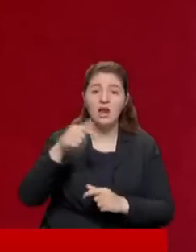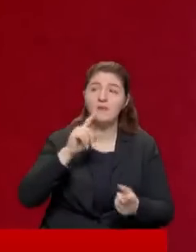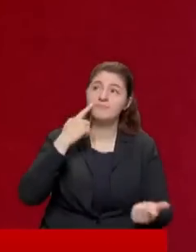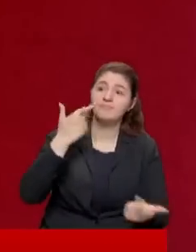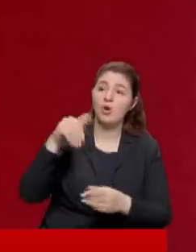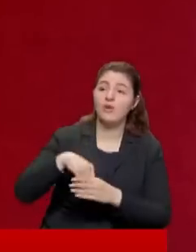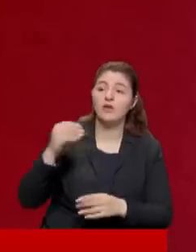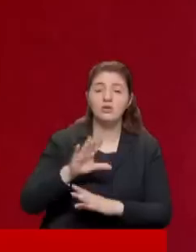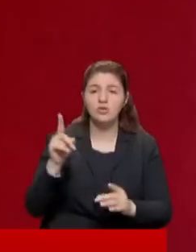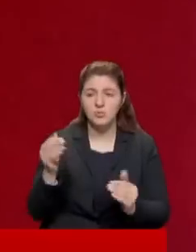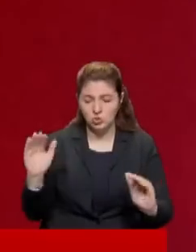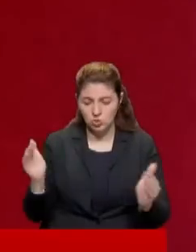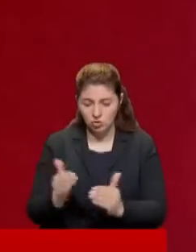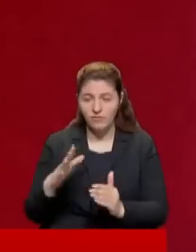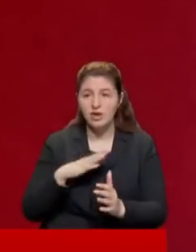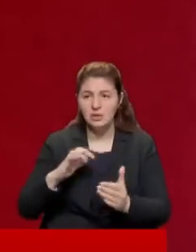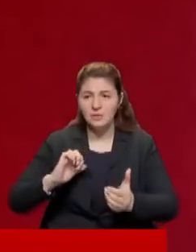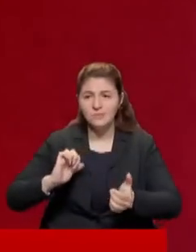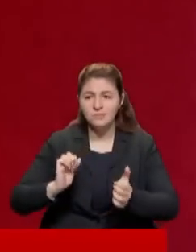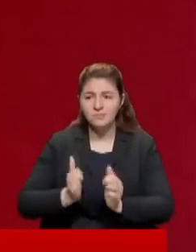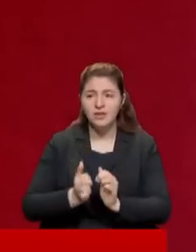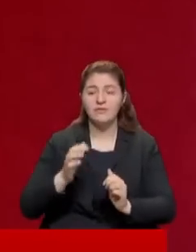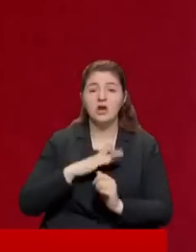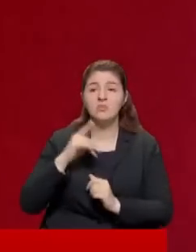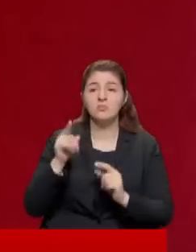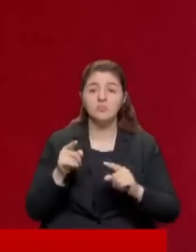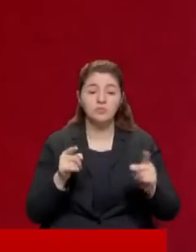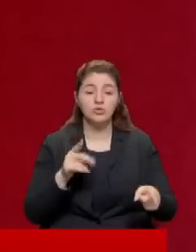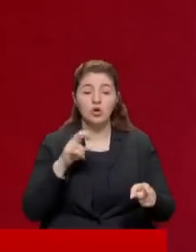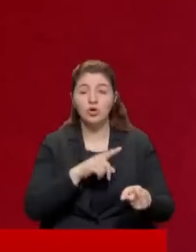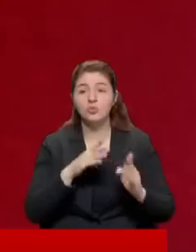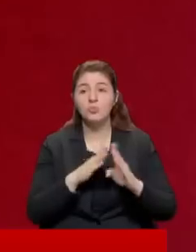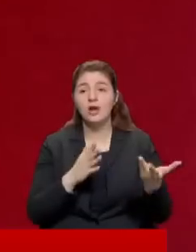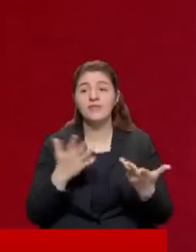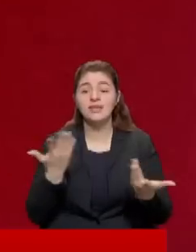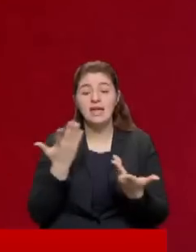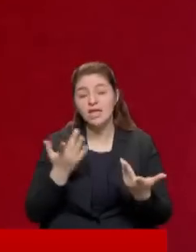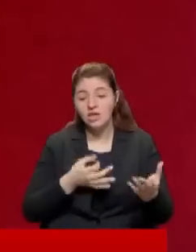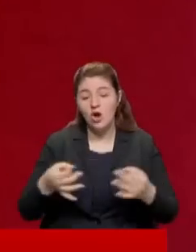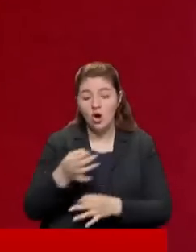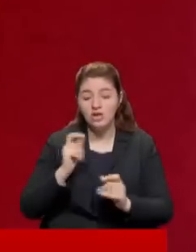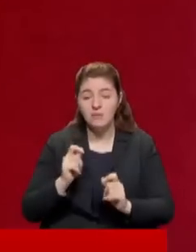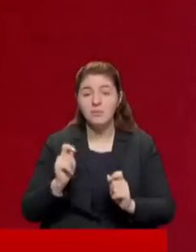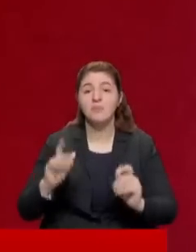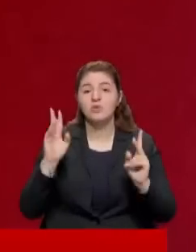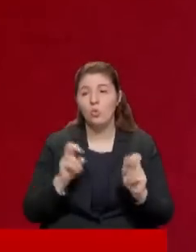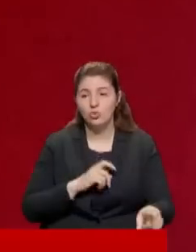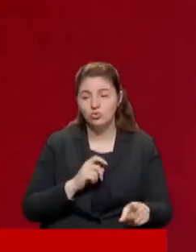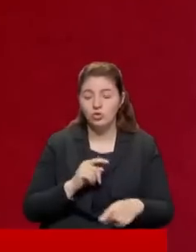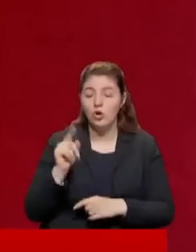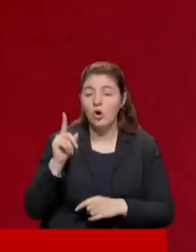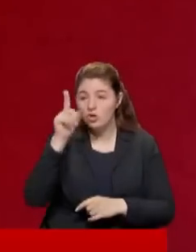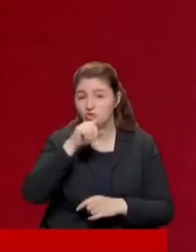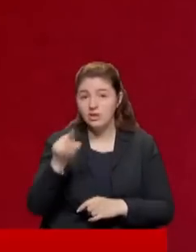değil. Orada bir küçülme var ve büzülme var. Burada mesele muhalefetin neyine kadar organize edip edemeyeceği meselesi.